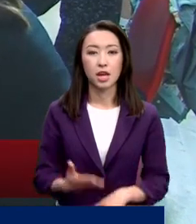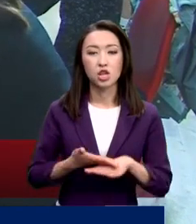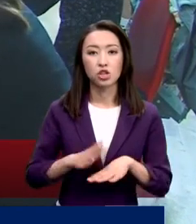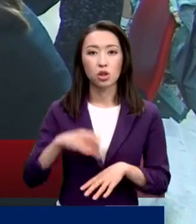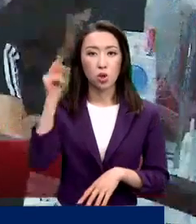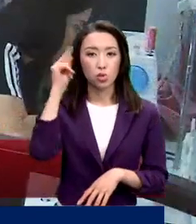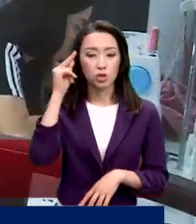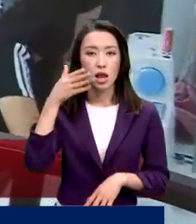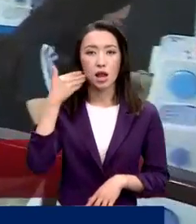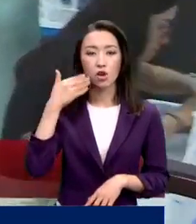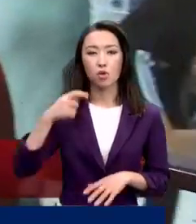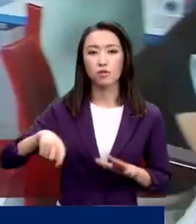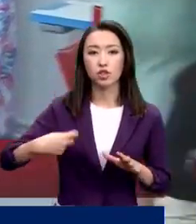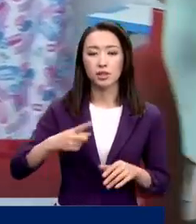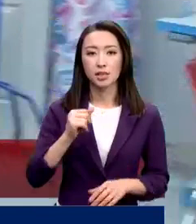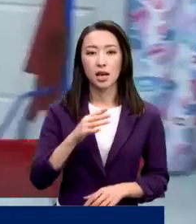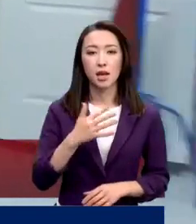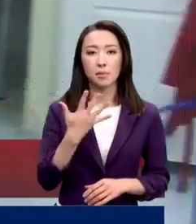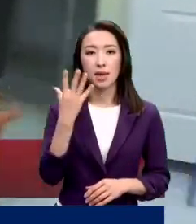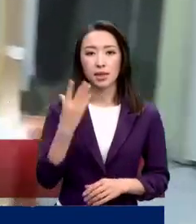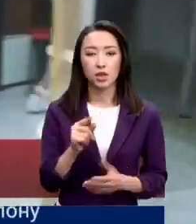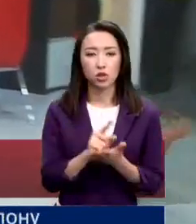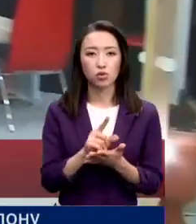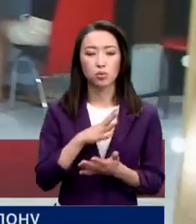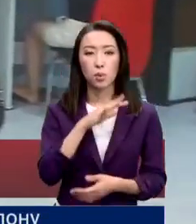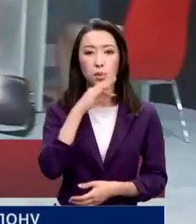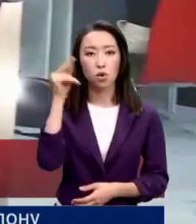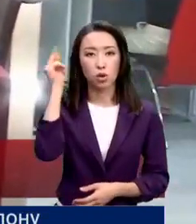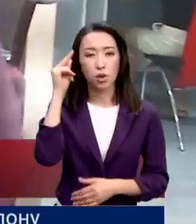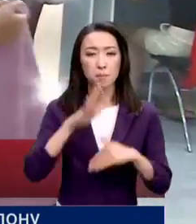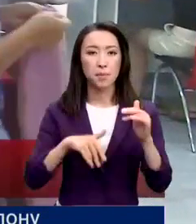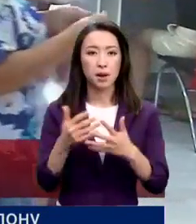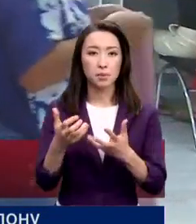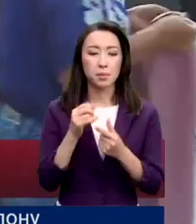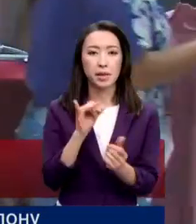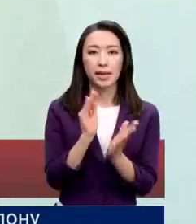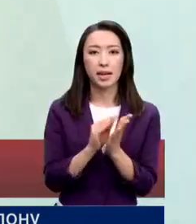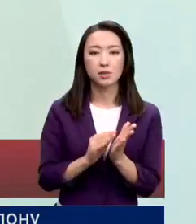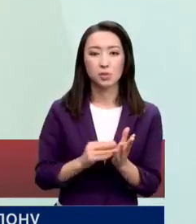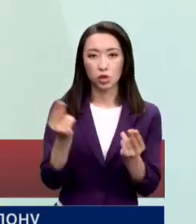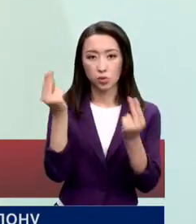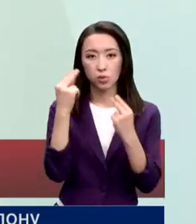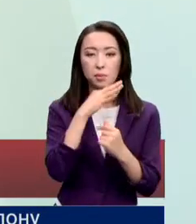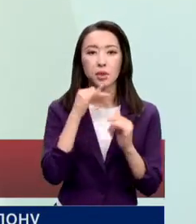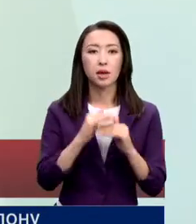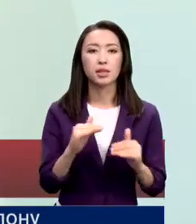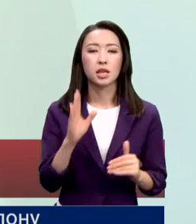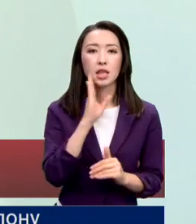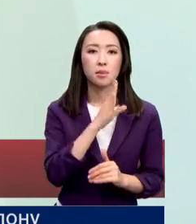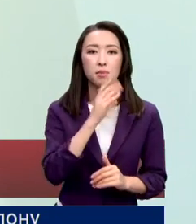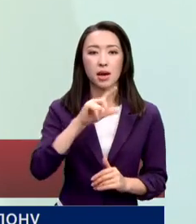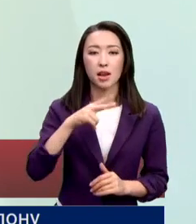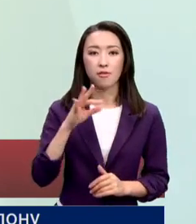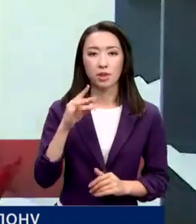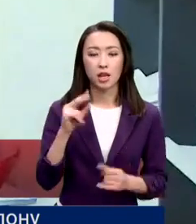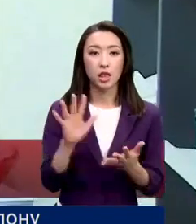учении, легко в шитье. За 5 дней курсантки должны многому научиться, получить практику и законспектировать теорию. Многодетная мама Эльвира